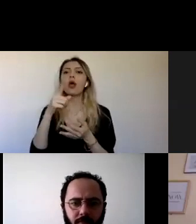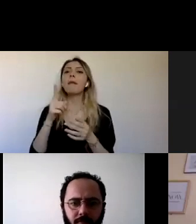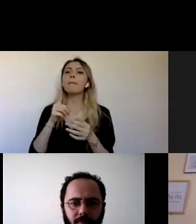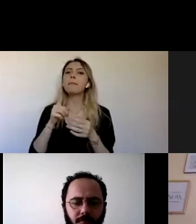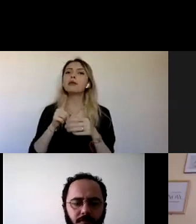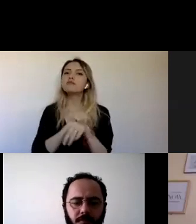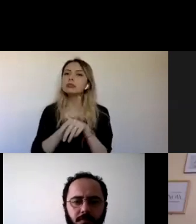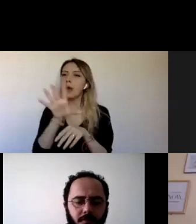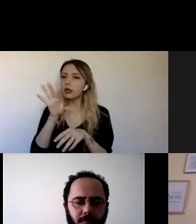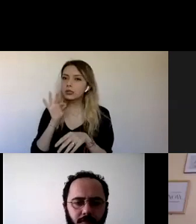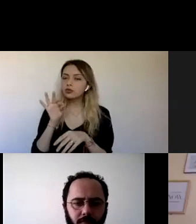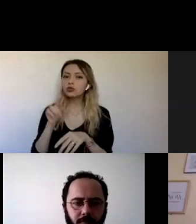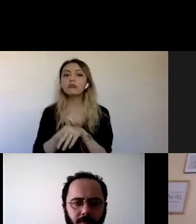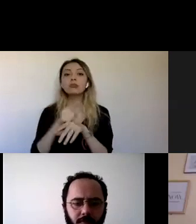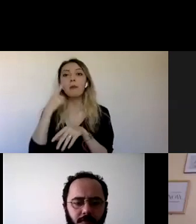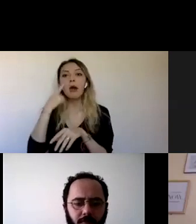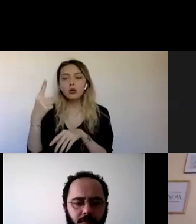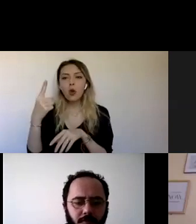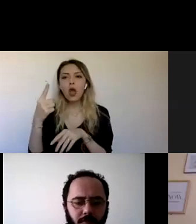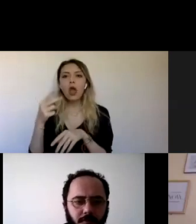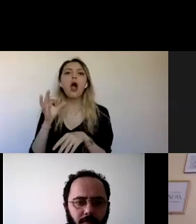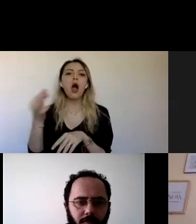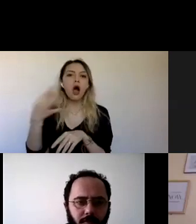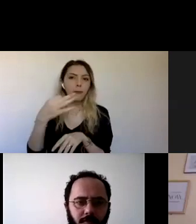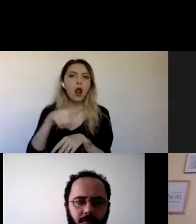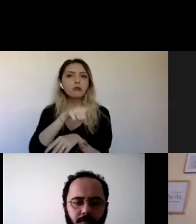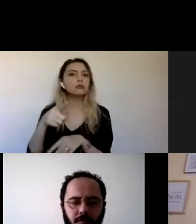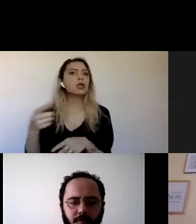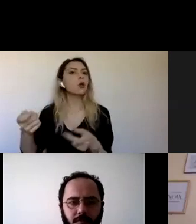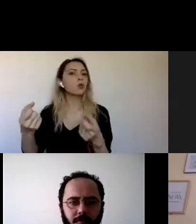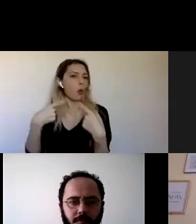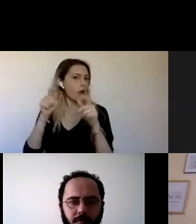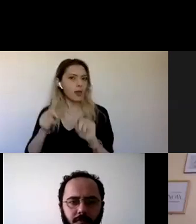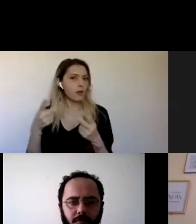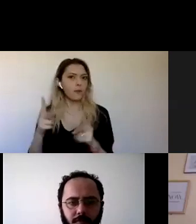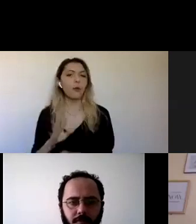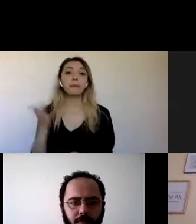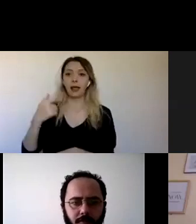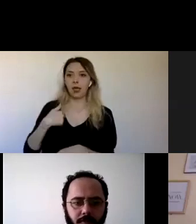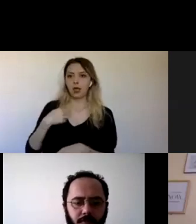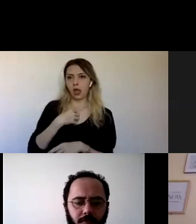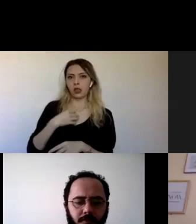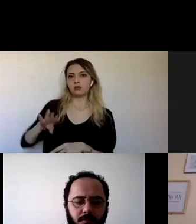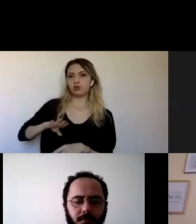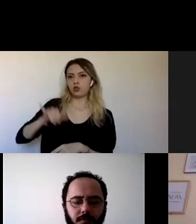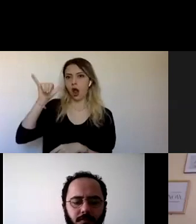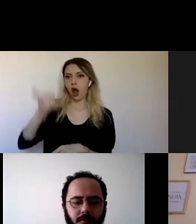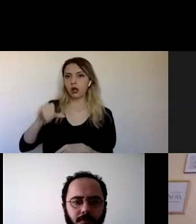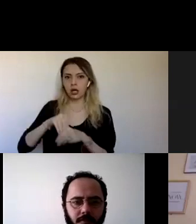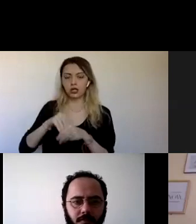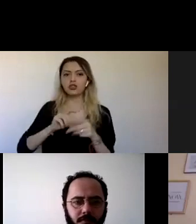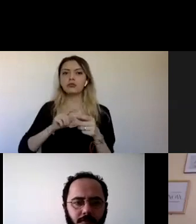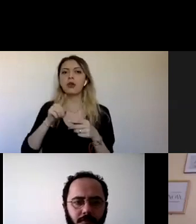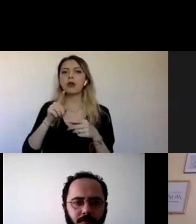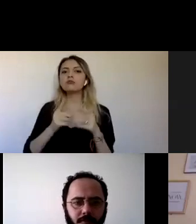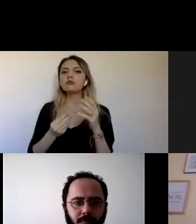şeyi kurmuştum, çocuk hakları diye bir kurdum Google Alerts'e geçen gün. Mesela çocuk haklarıyla dair geçen haberlerin hepsi